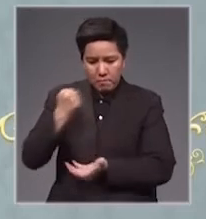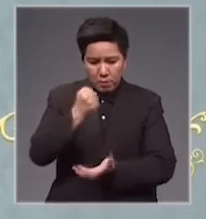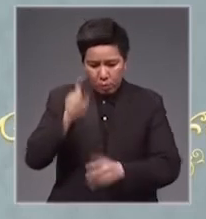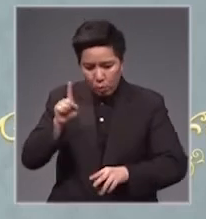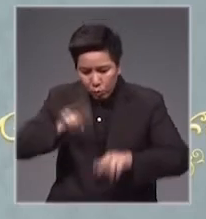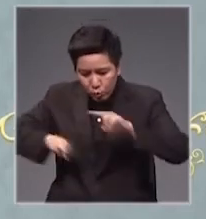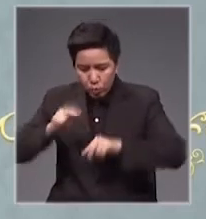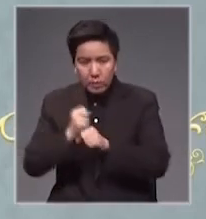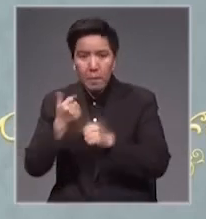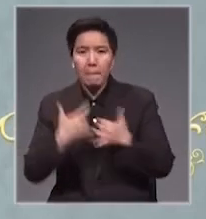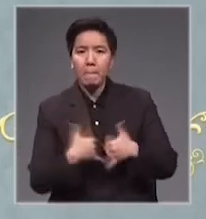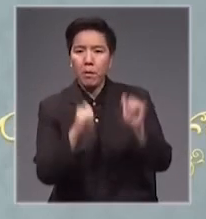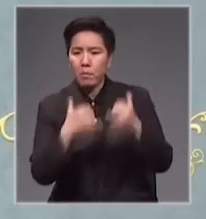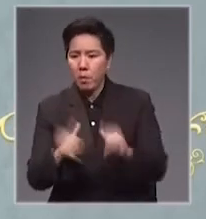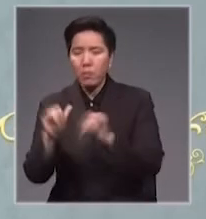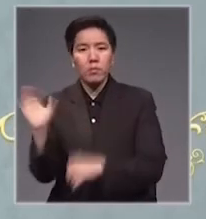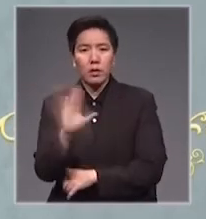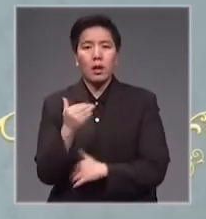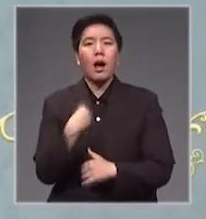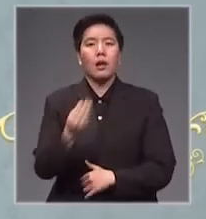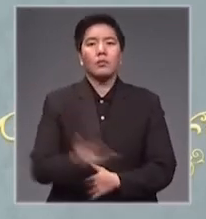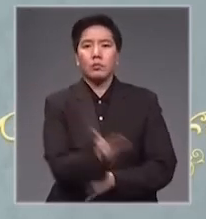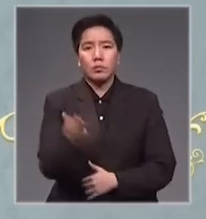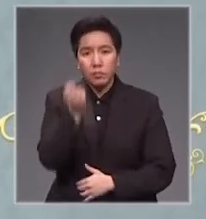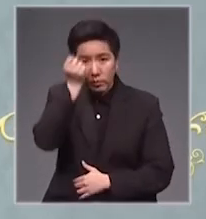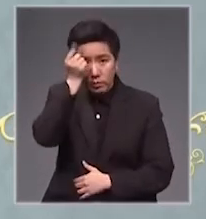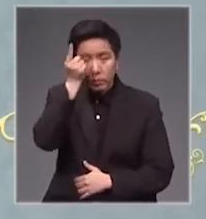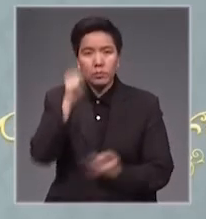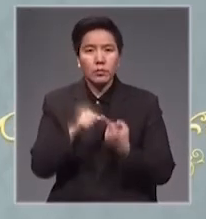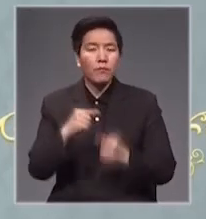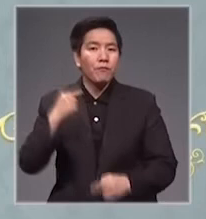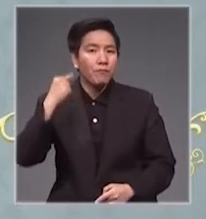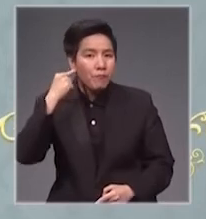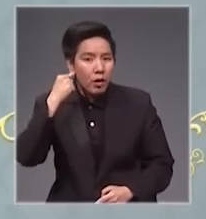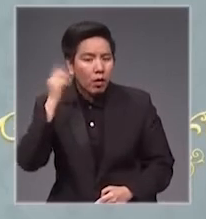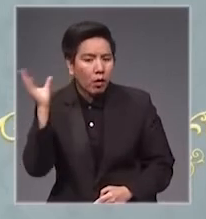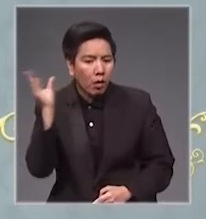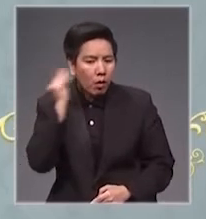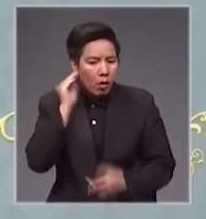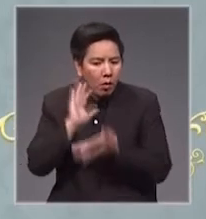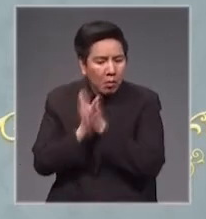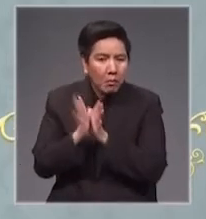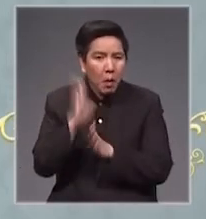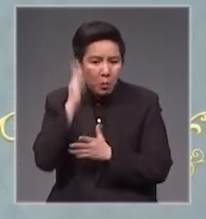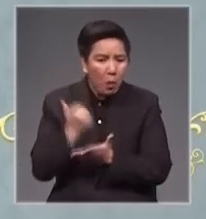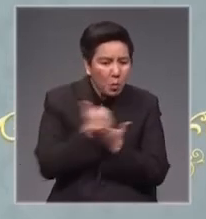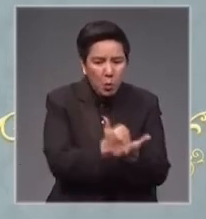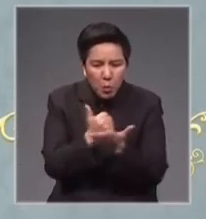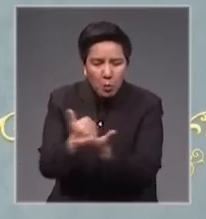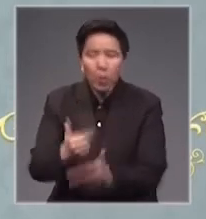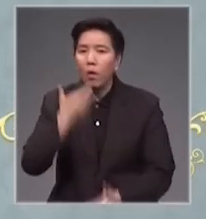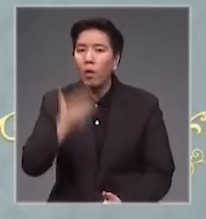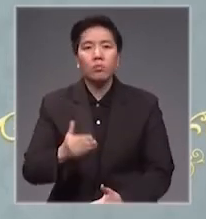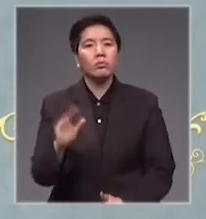กเรื่องที่เกี่ยวข้องขอให้ประชาชนเข้าใจนะครับอย่าไปฟังคำบิดเบือนว่าต่อไปจะมีการช่วยนี่ช่วยโน่นได้หมดทุกอย่าง